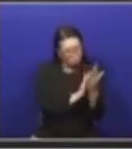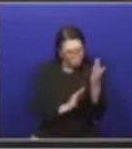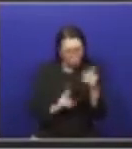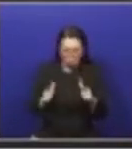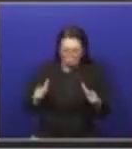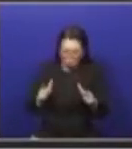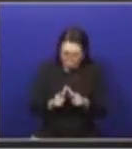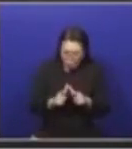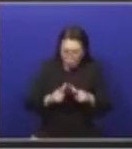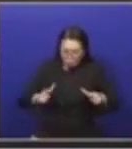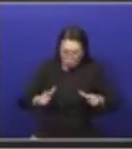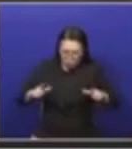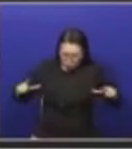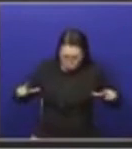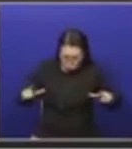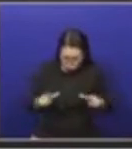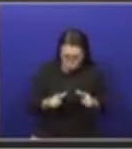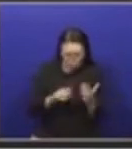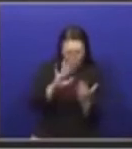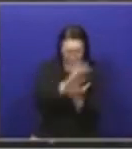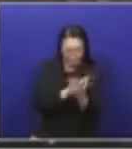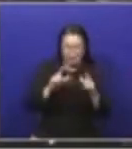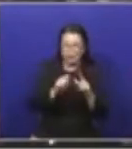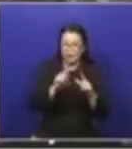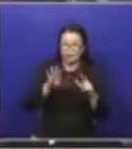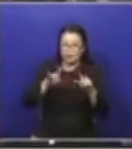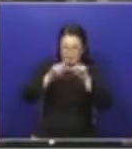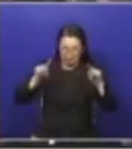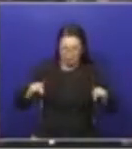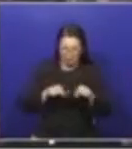หมอเขาบอกเราใช้หลายมาตราส่วนขึ้นอยู่กับสภาพพื้นที่แล้วยังต้องย่อให้อยู่ในกระดาษA4เลยครับสีสเปรย์สะปะไปหมด